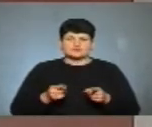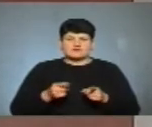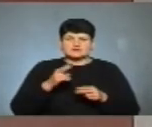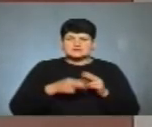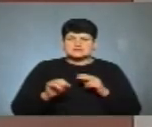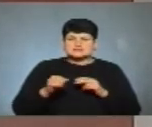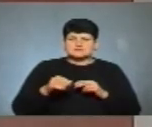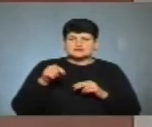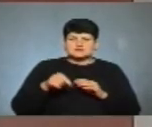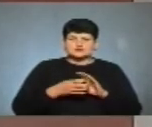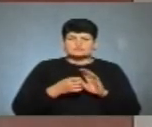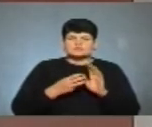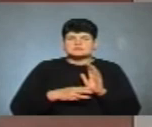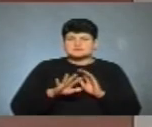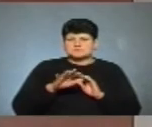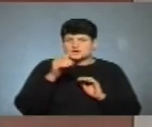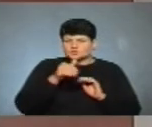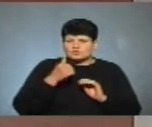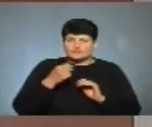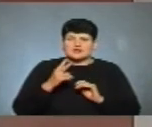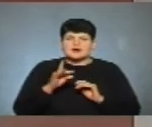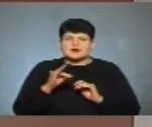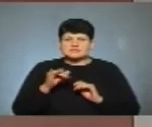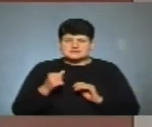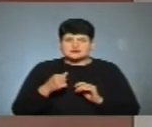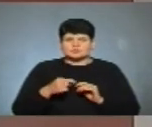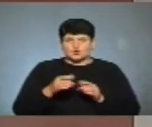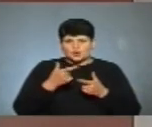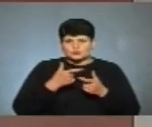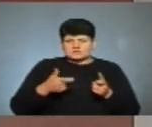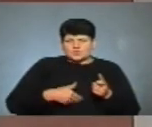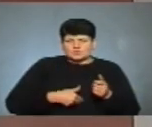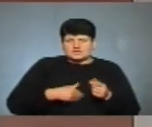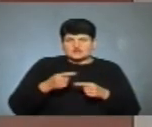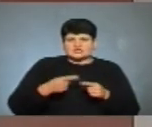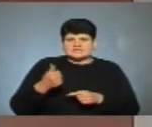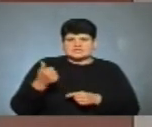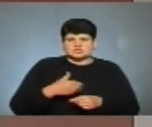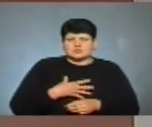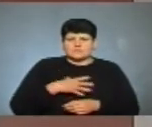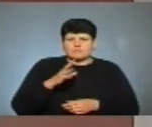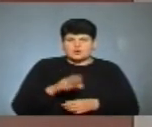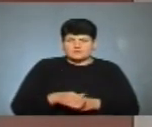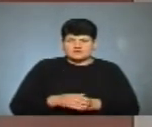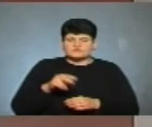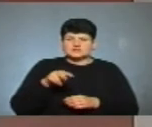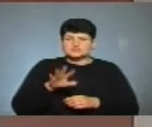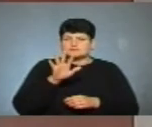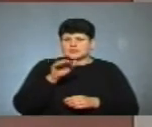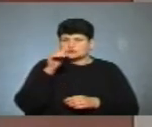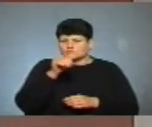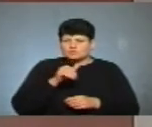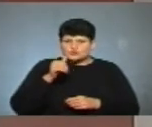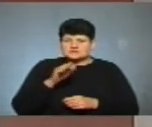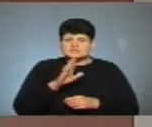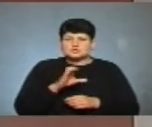серпня 1985-го в карцері Стус оголосив голодування. За тиждень помер. У 2005 році Василю